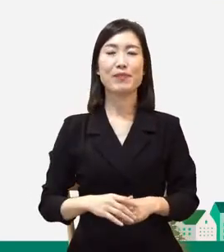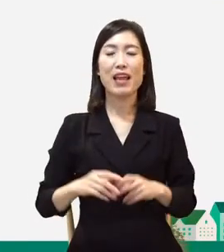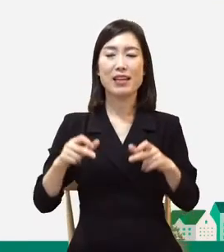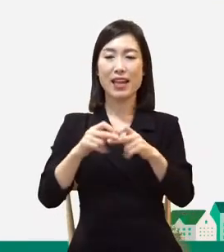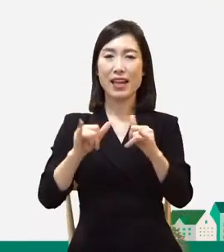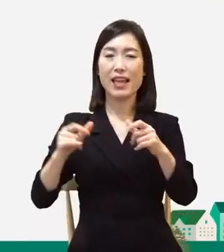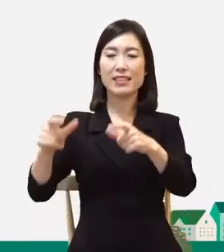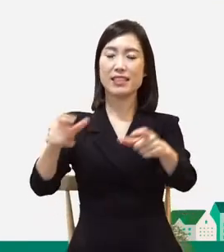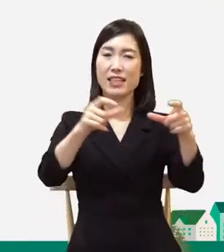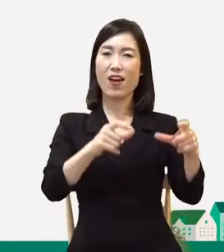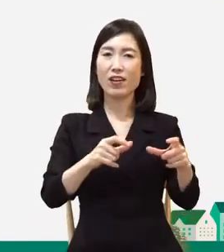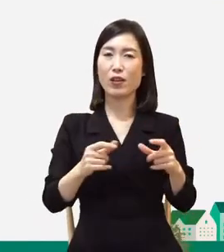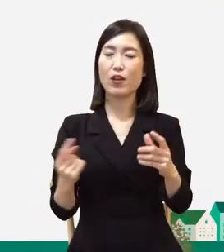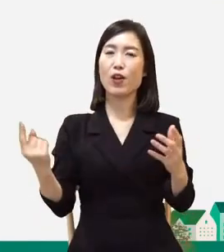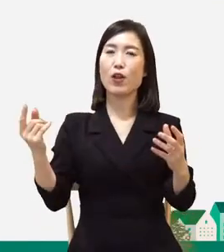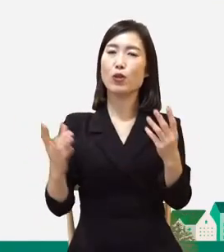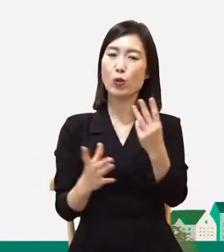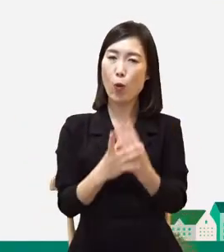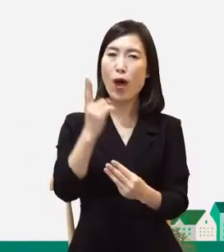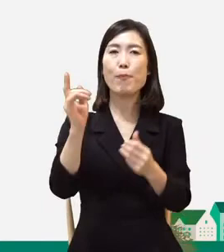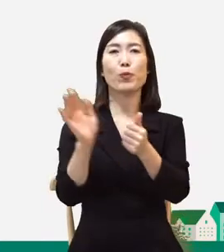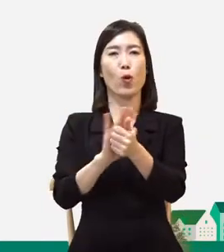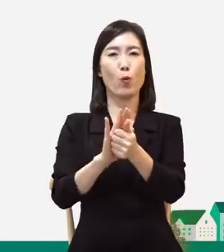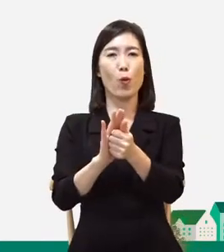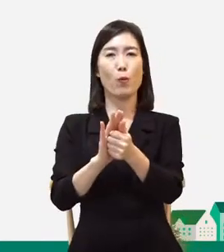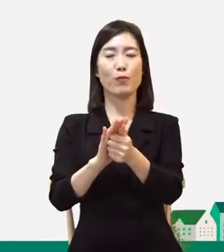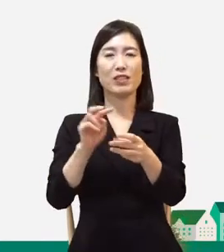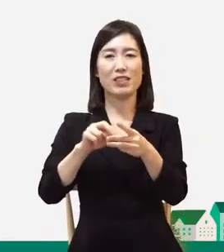지역사회 통합돌봄센터에서 최영열이었습니다. 감사합니다.